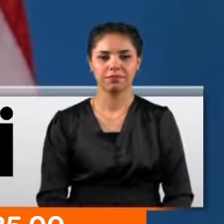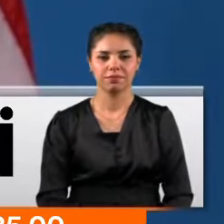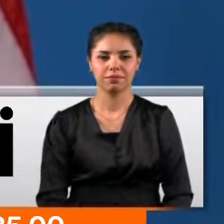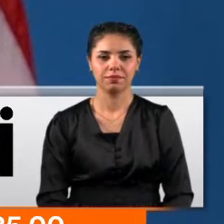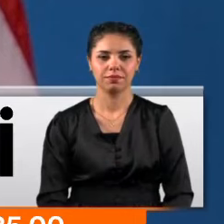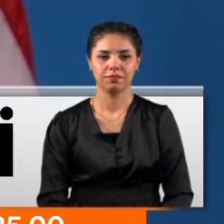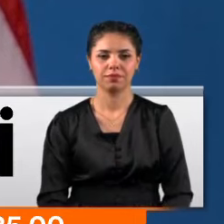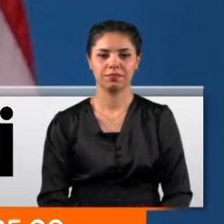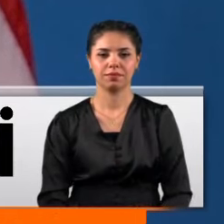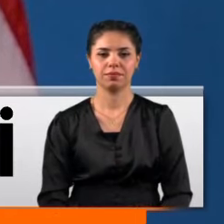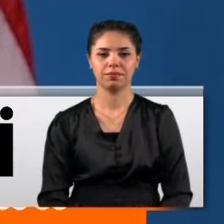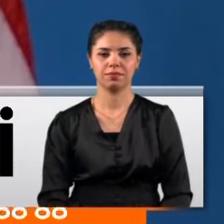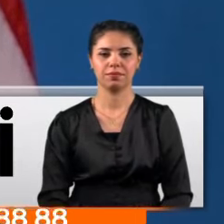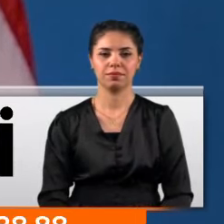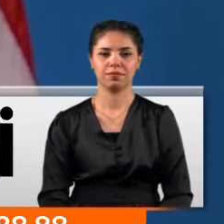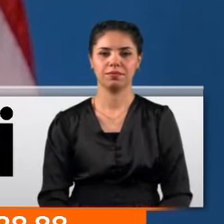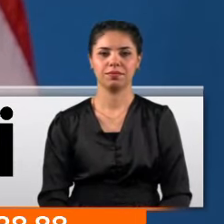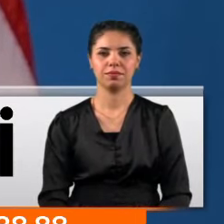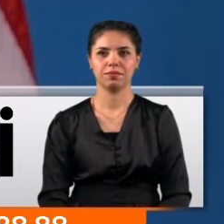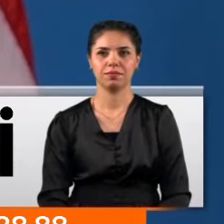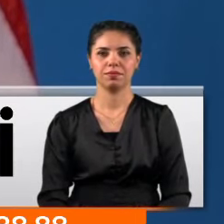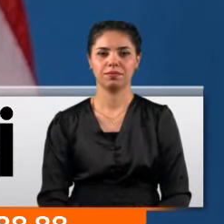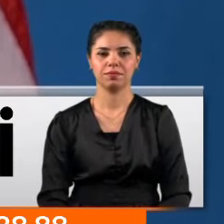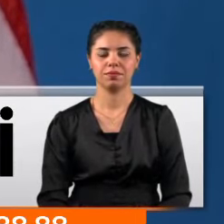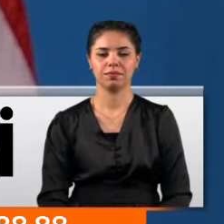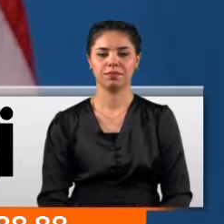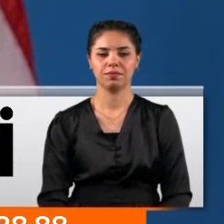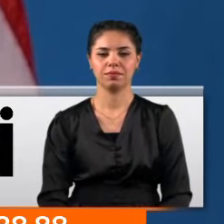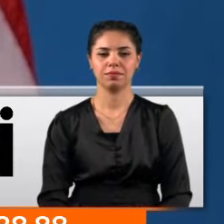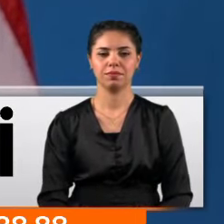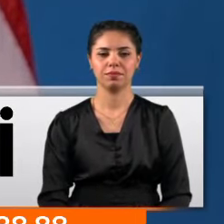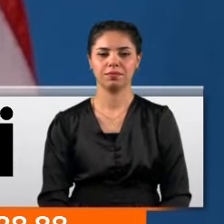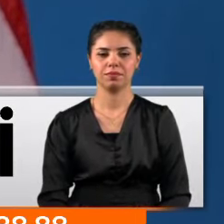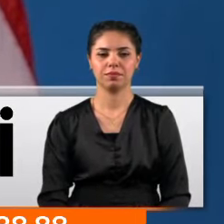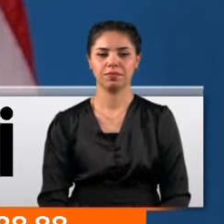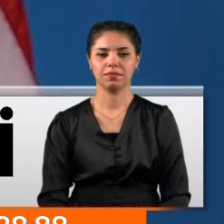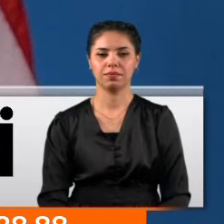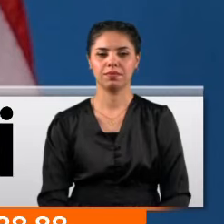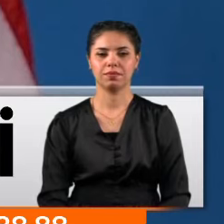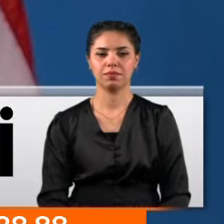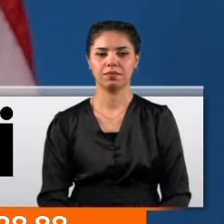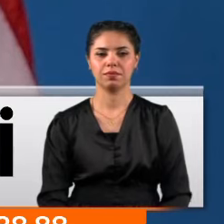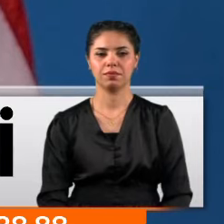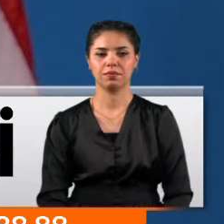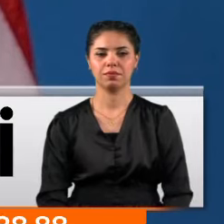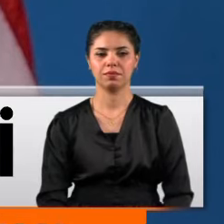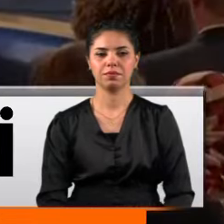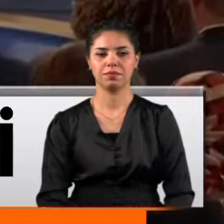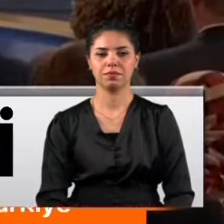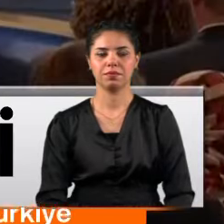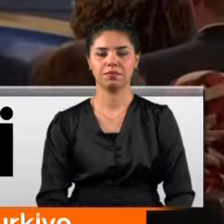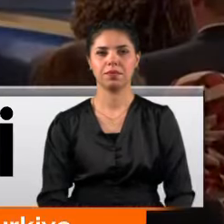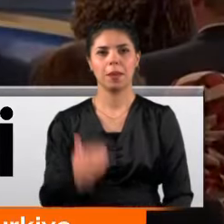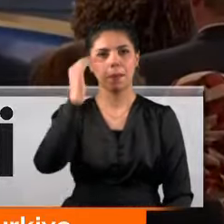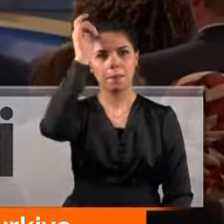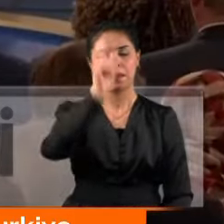zamandır katıldığım en başarılı konferansın bu olduğunu düşünüyorum. Trump başkan olabilmek için yeterli biri değil. Başkanlık yarışında en yetkin aday benim.